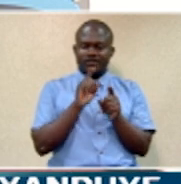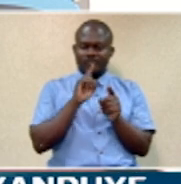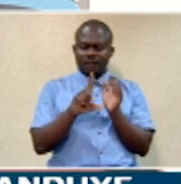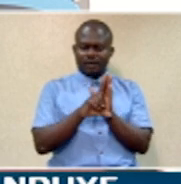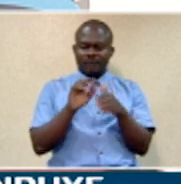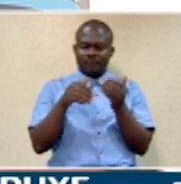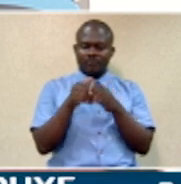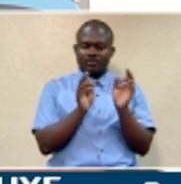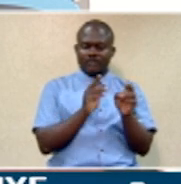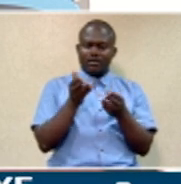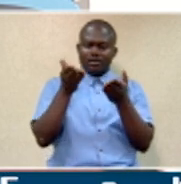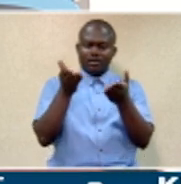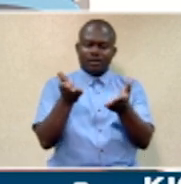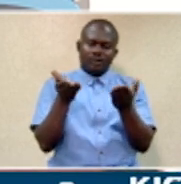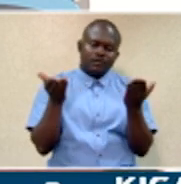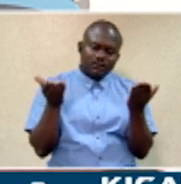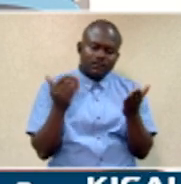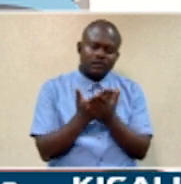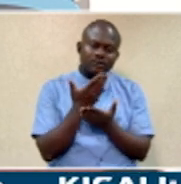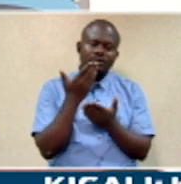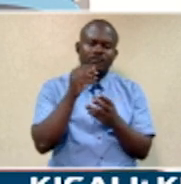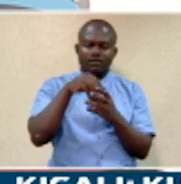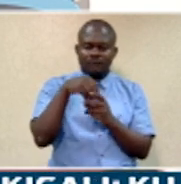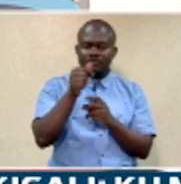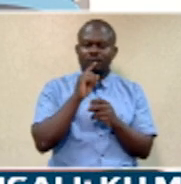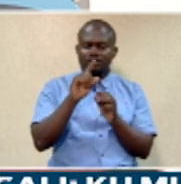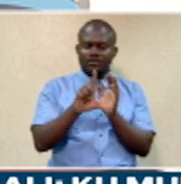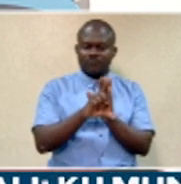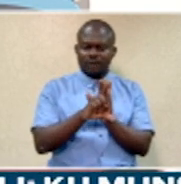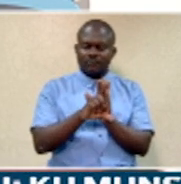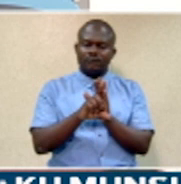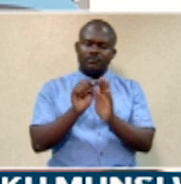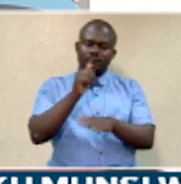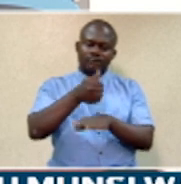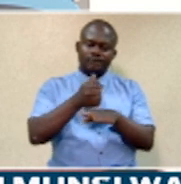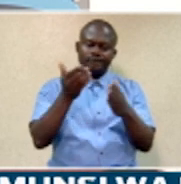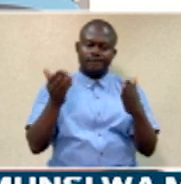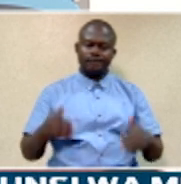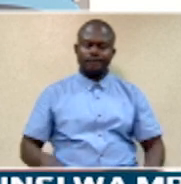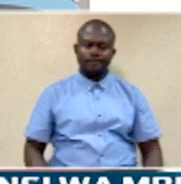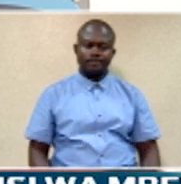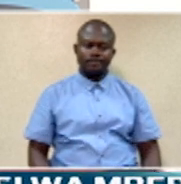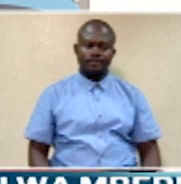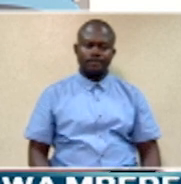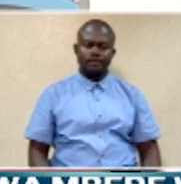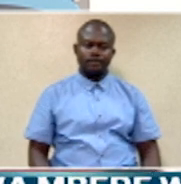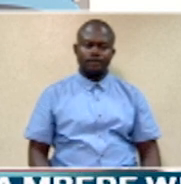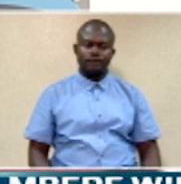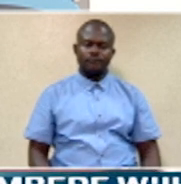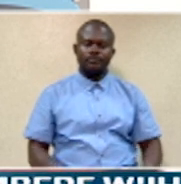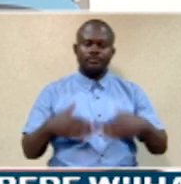ndetse n'ubundi yarasanzweho n'iki gishya gikubiye muri aya mabwiriza mwashyize hagaragara